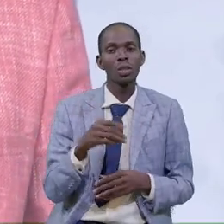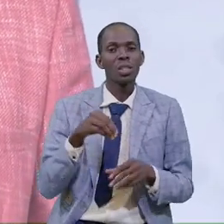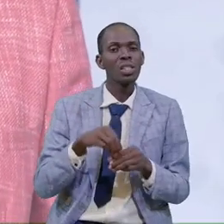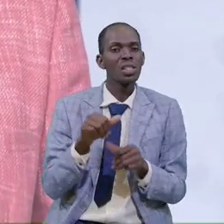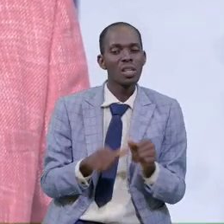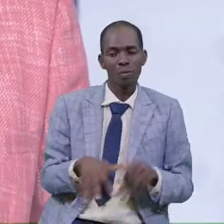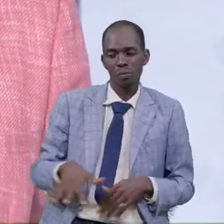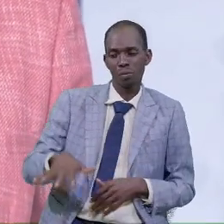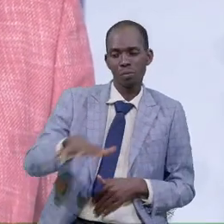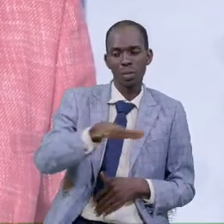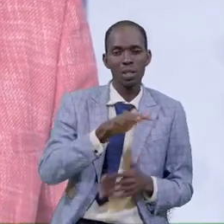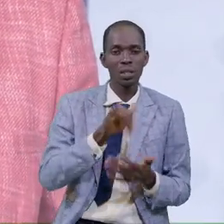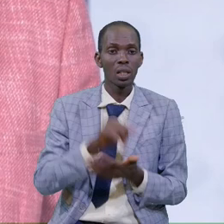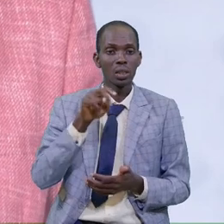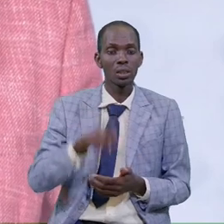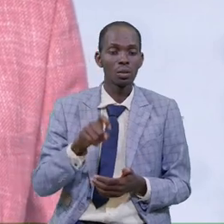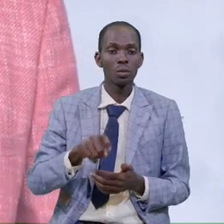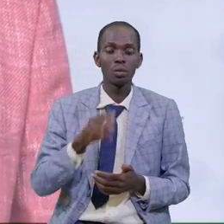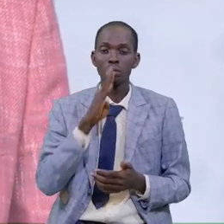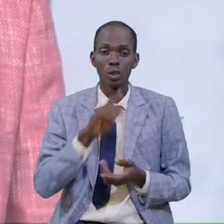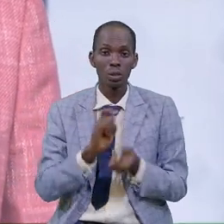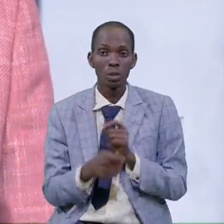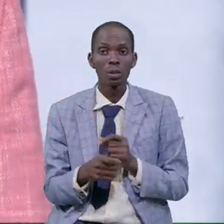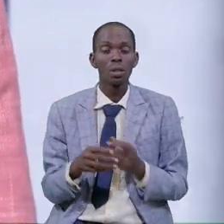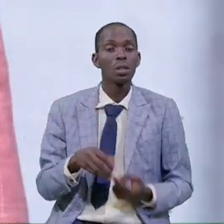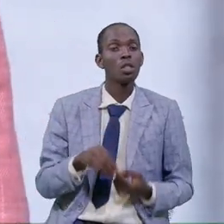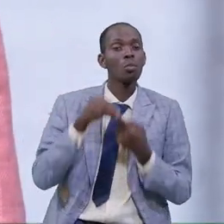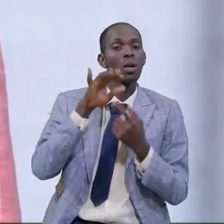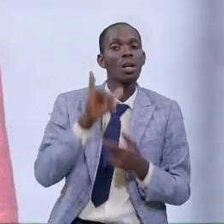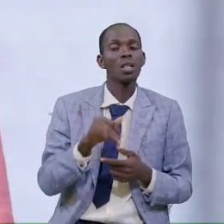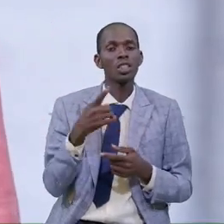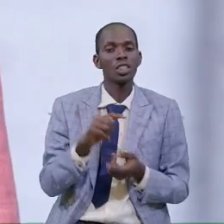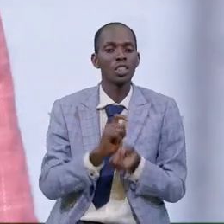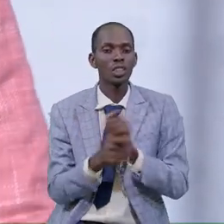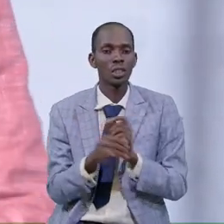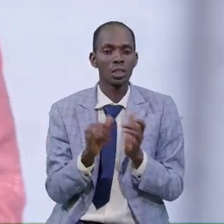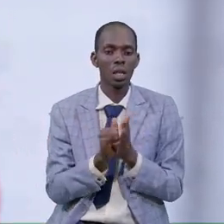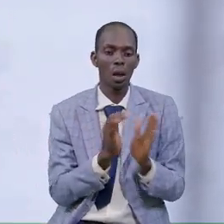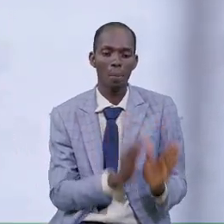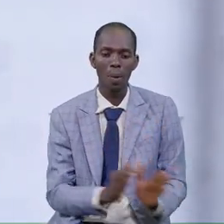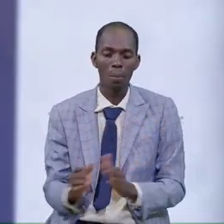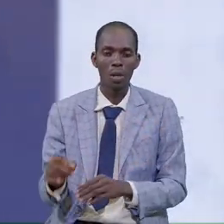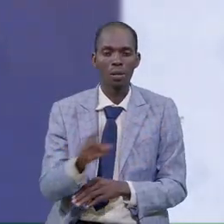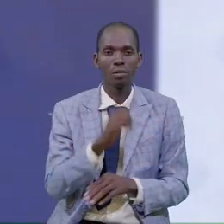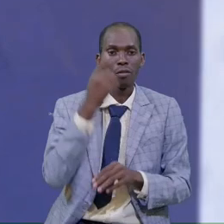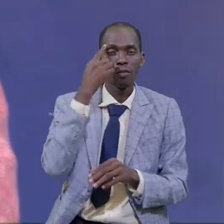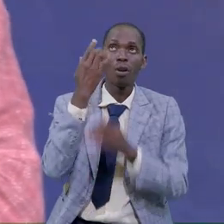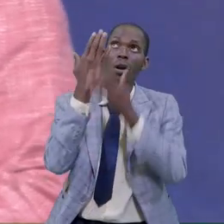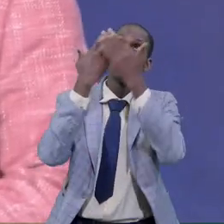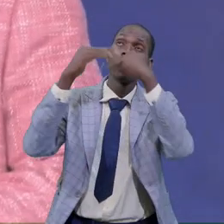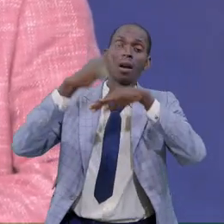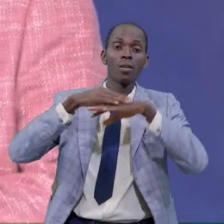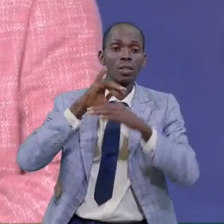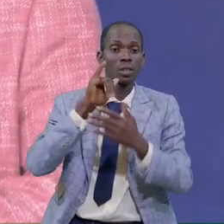changement, en particulier le changement qui les prépare pour le ciel. Ce changement